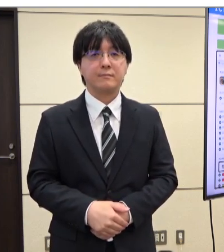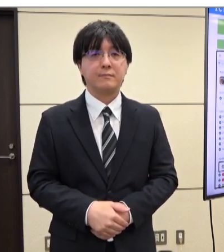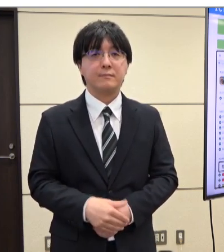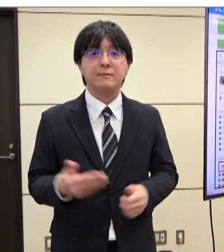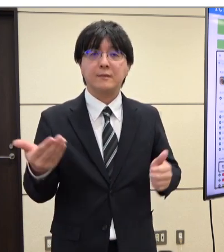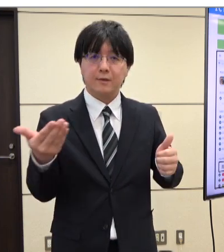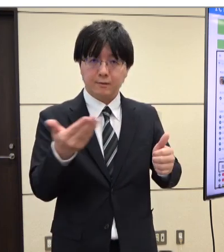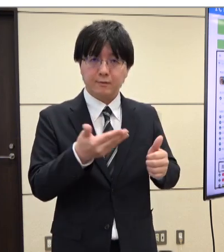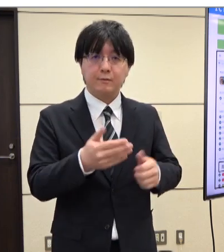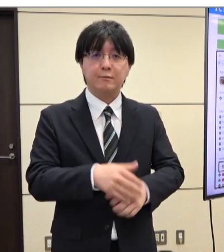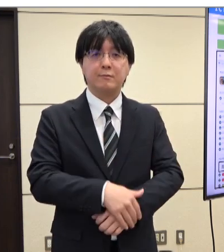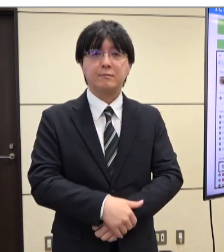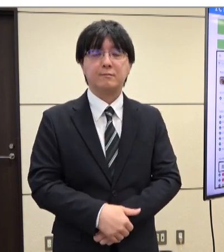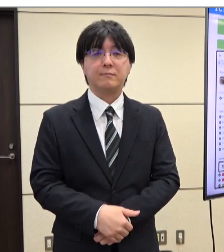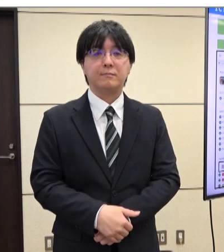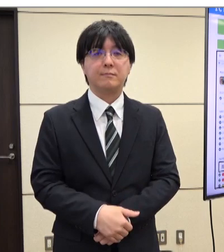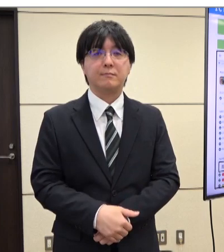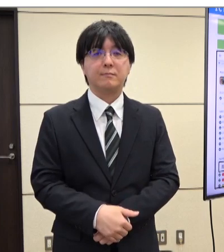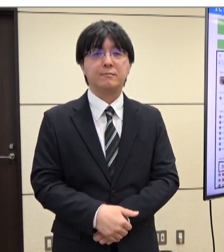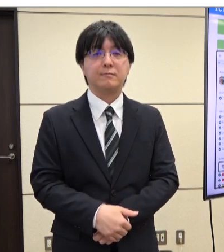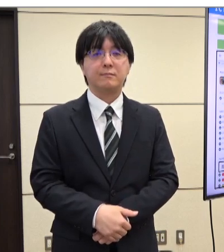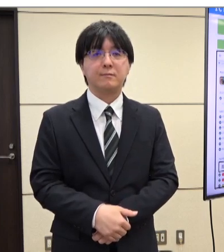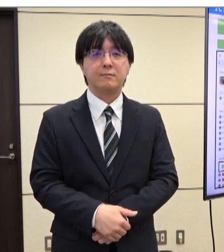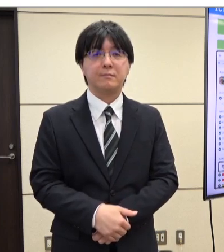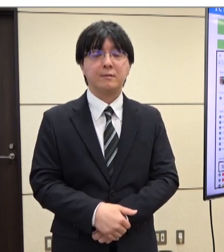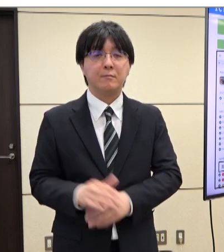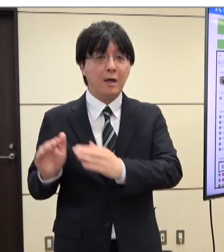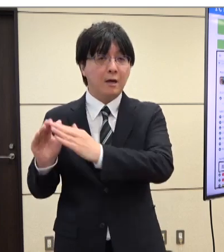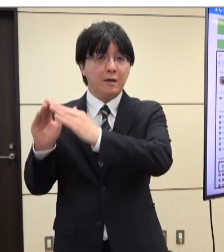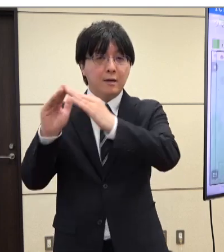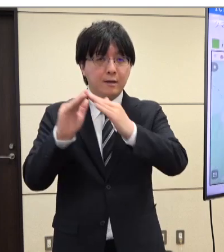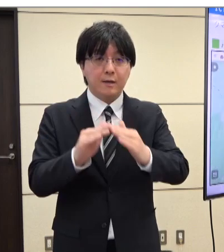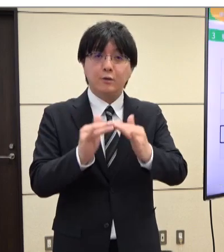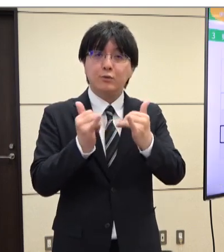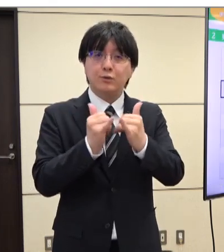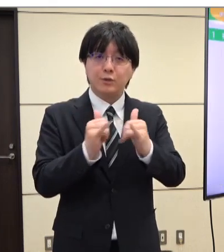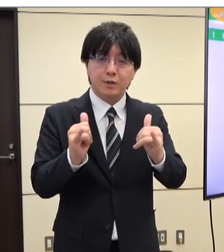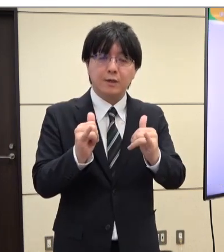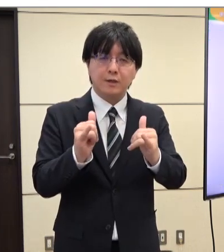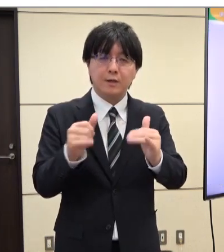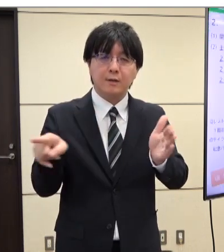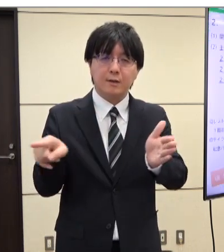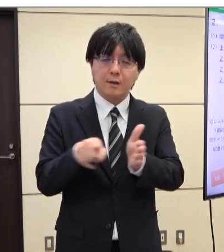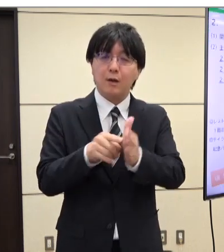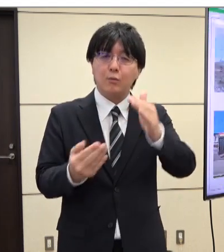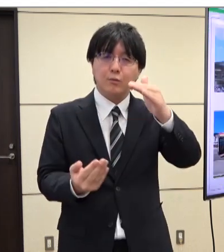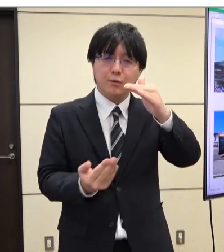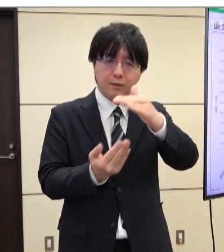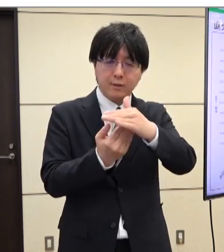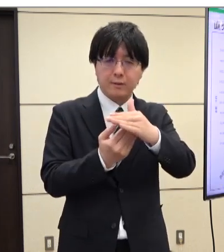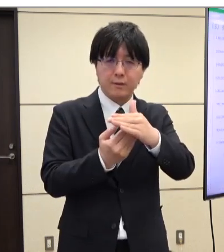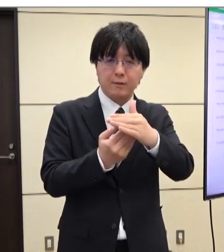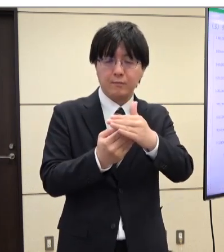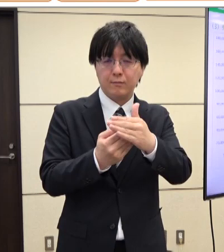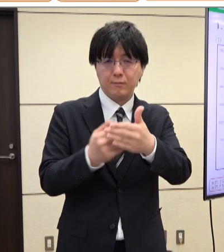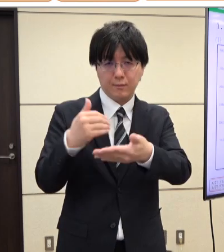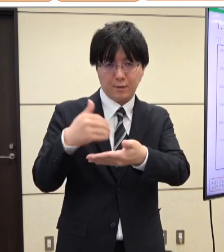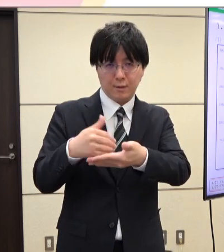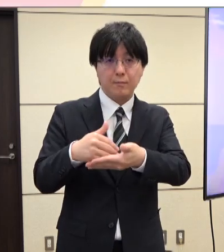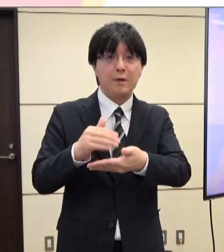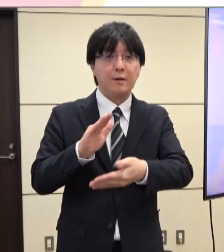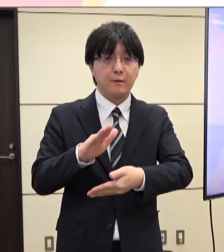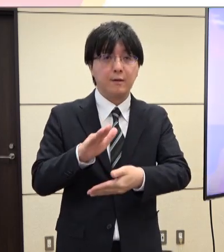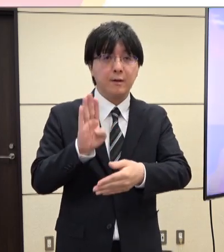読売新聞の大沢です。すいません、移住者が過去最多についてなんですけれども、はい、これは県